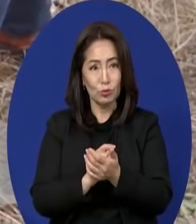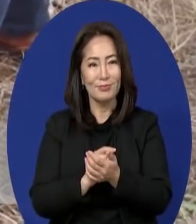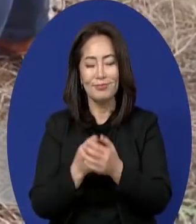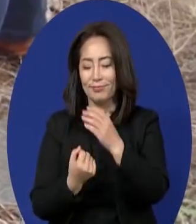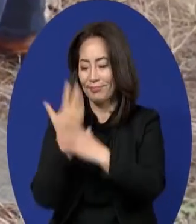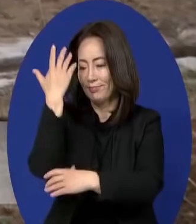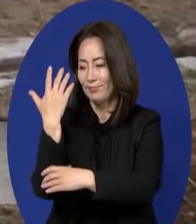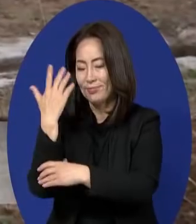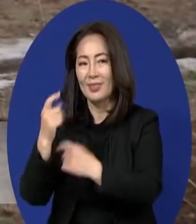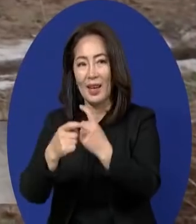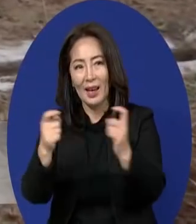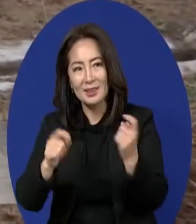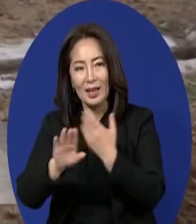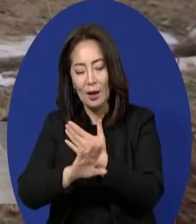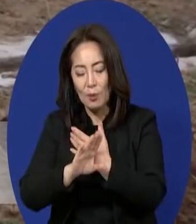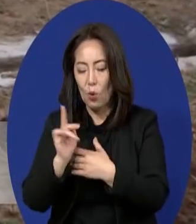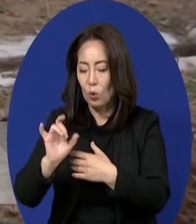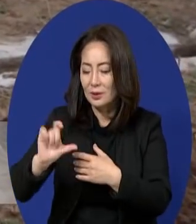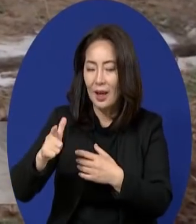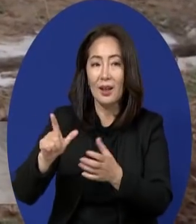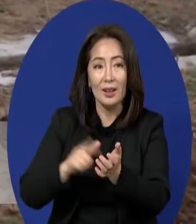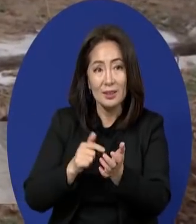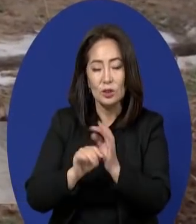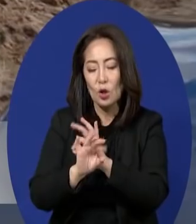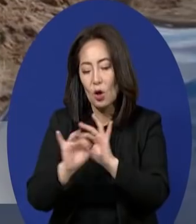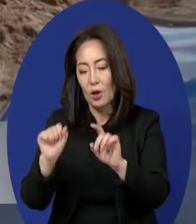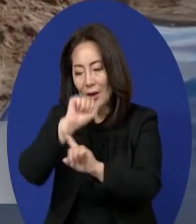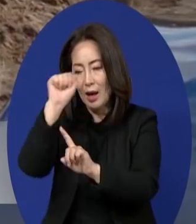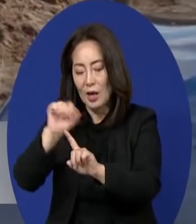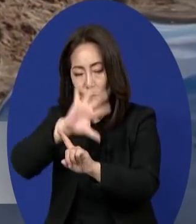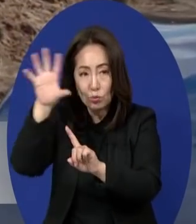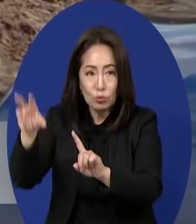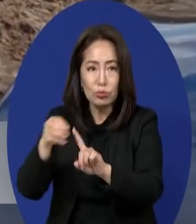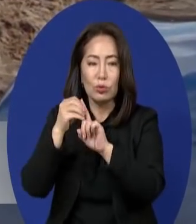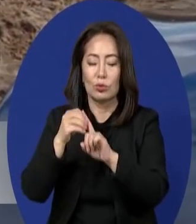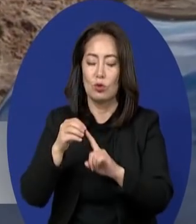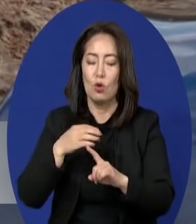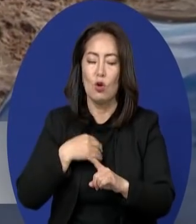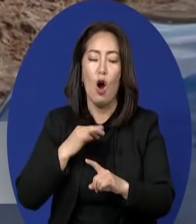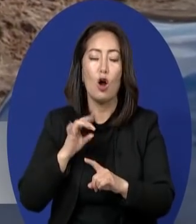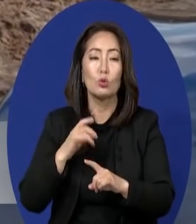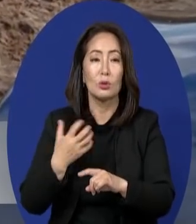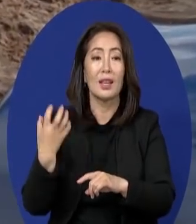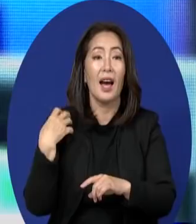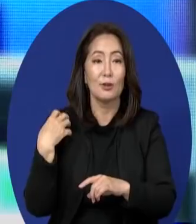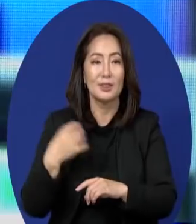хамгаалах, хашаажуулах хутагтай болгох гээд шаардлагатай асуудлыг зохицоор нь орон нутаг хариуцах юм а.